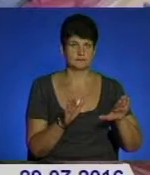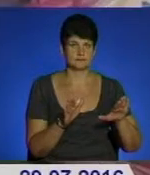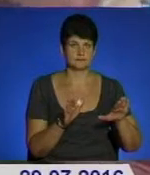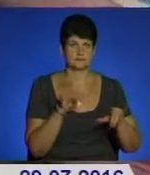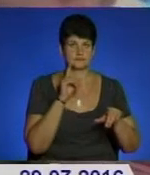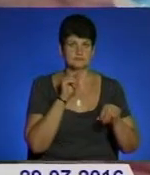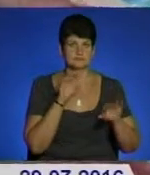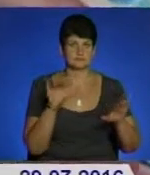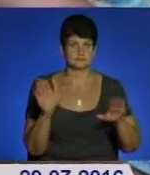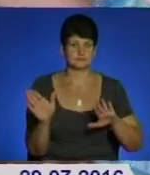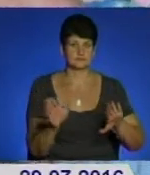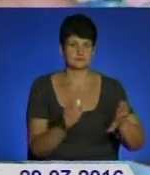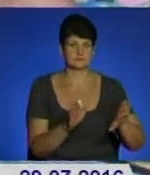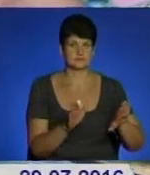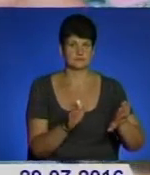відсвірінчало,